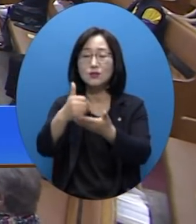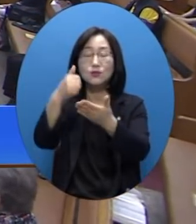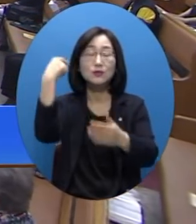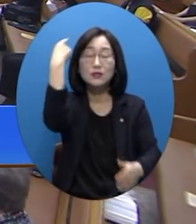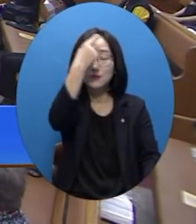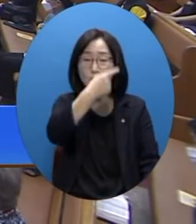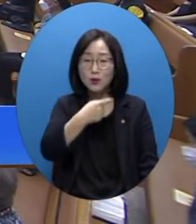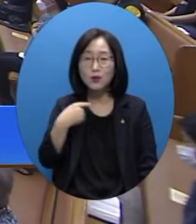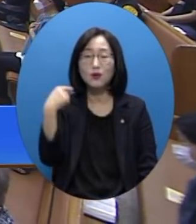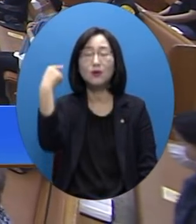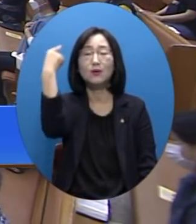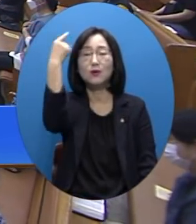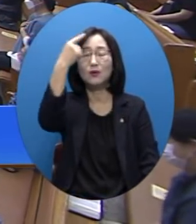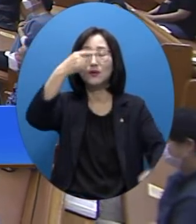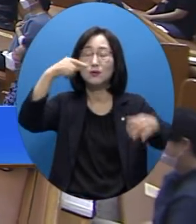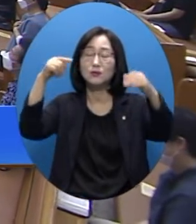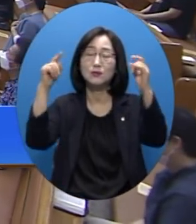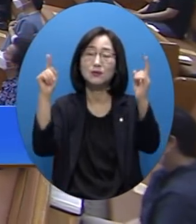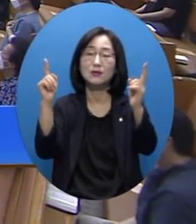주님